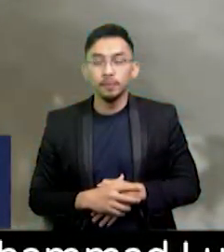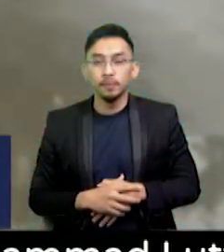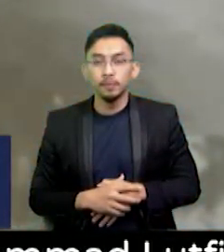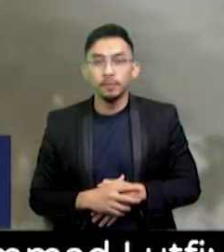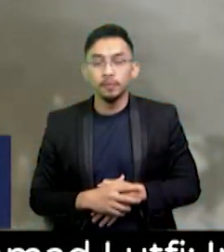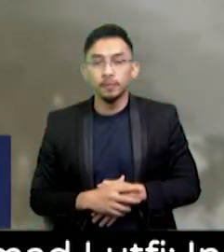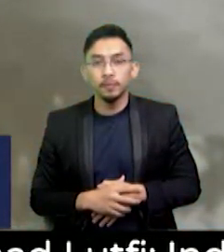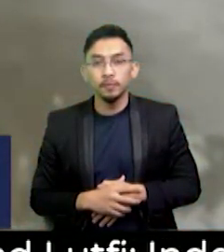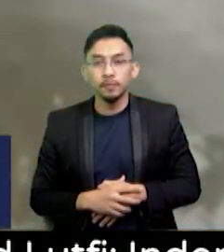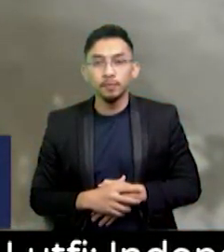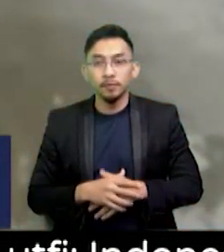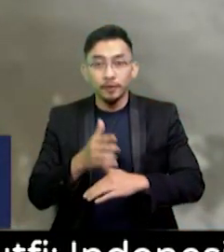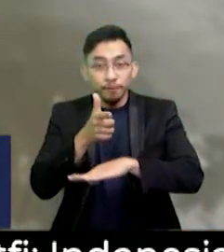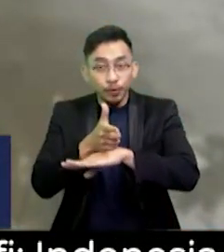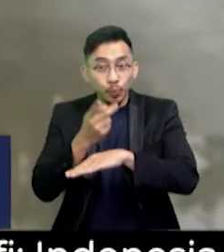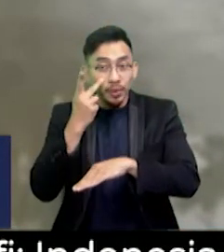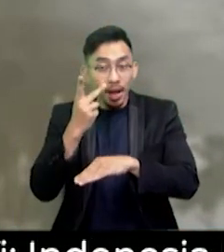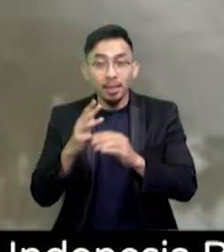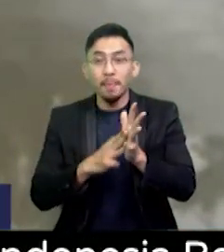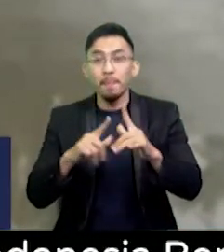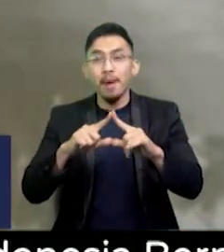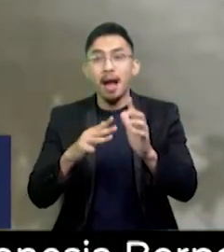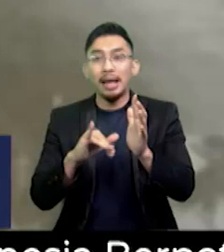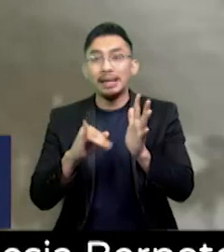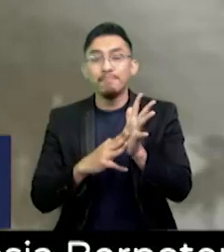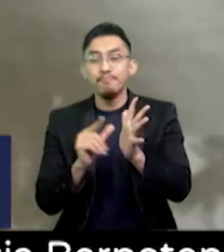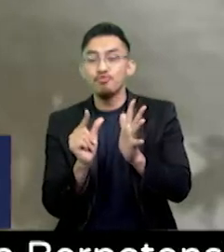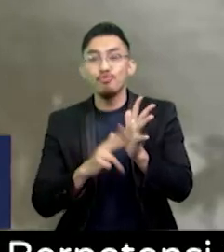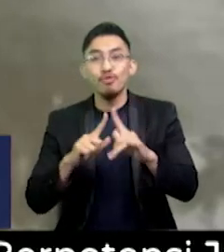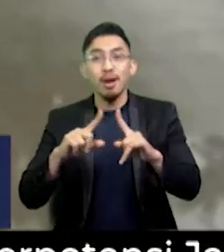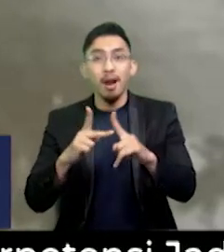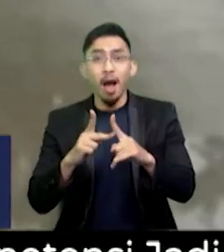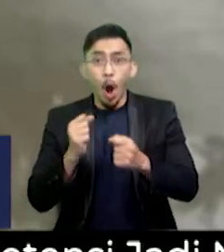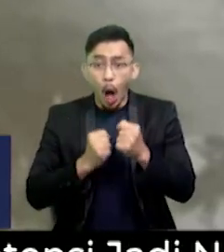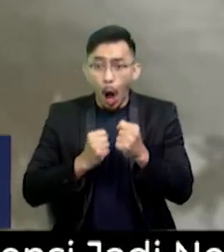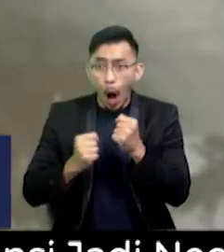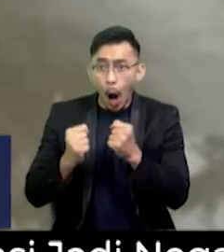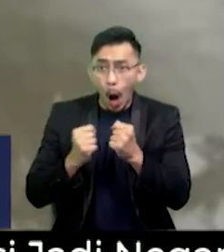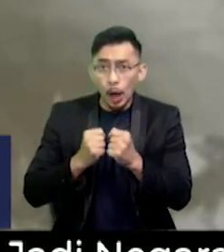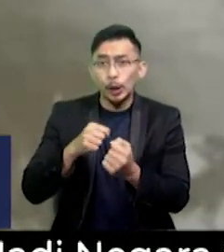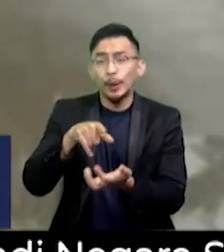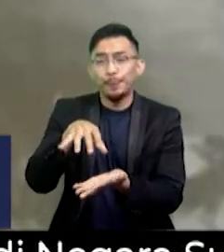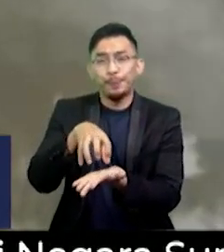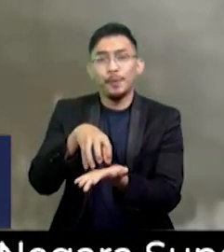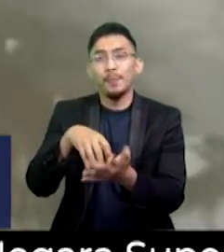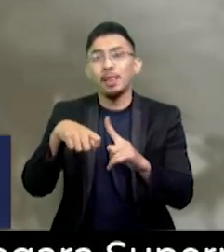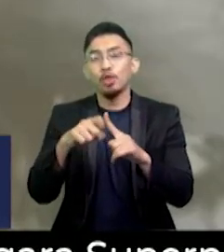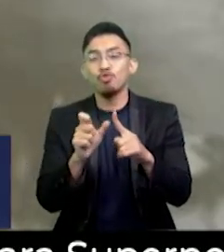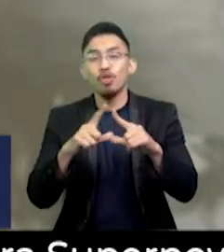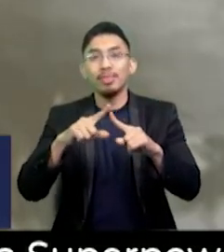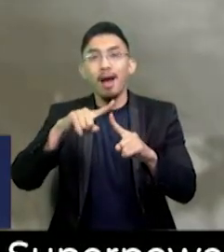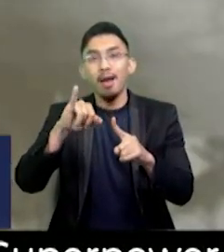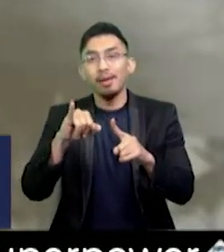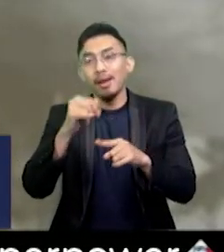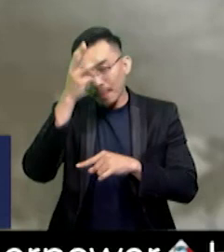Dari rekaman CCTV, Maimunah berlari kencang di Jalan Pesut Kecamatan Tenggarong, Kutai Kartanegara, Kalimantan Timur. Dari arah seberang